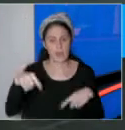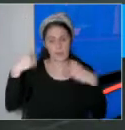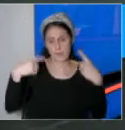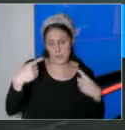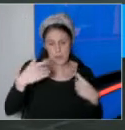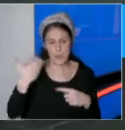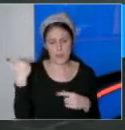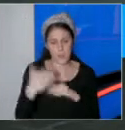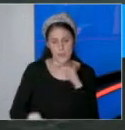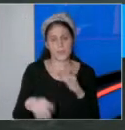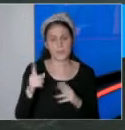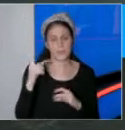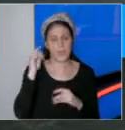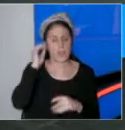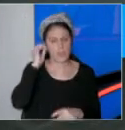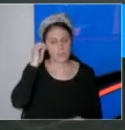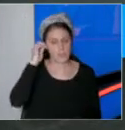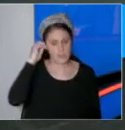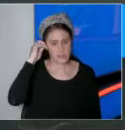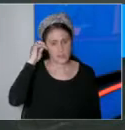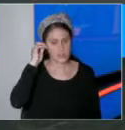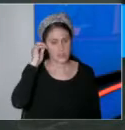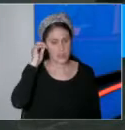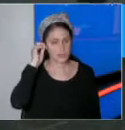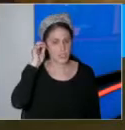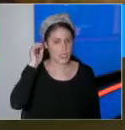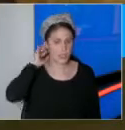האחרונים הוא דווקא די יציב, אבל אנחנו רואים שמספר